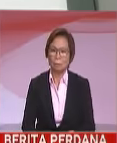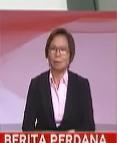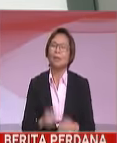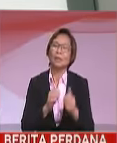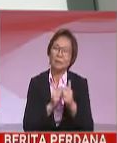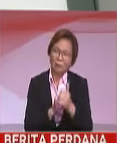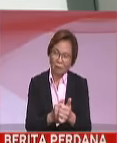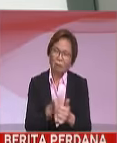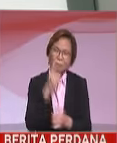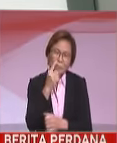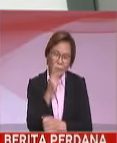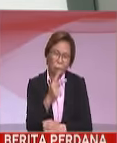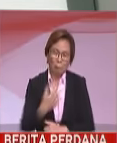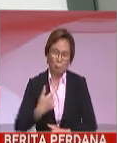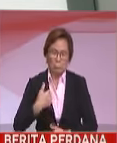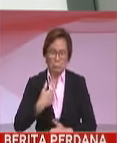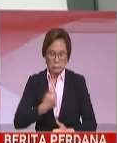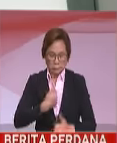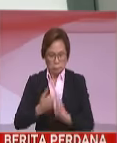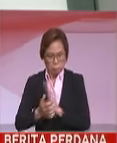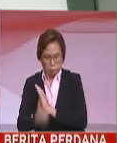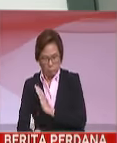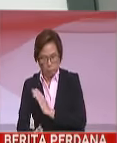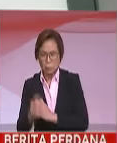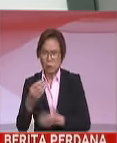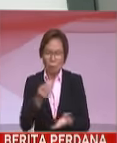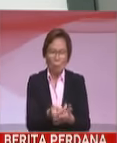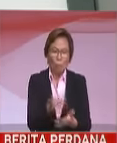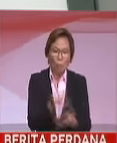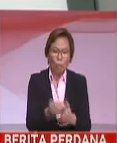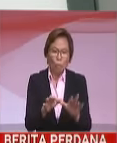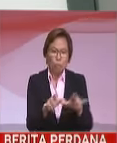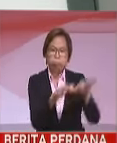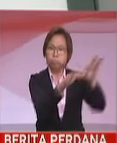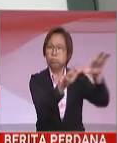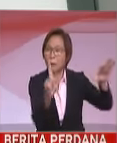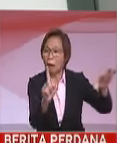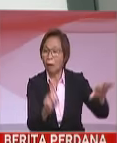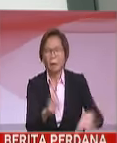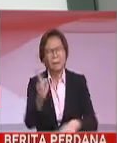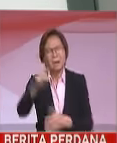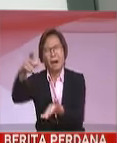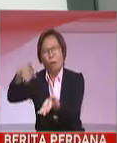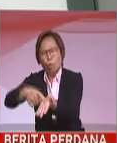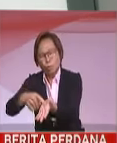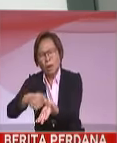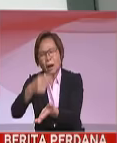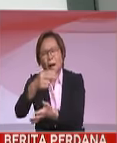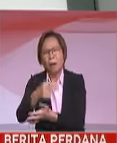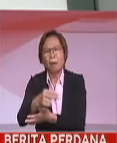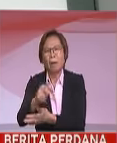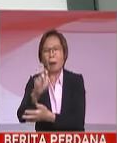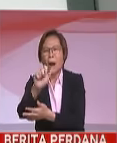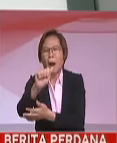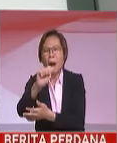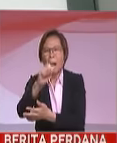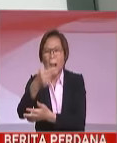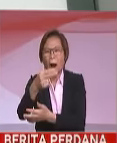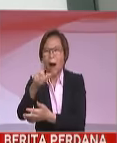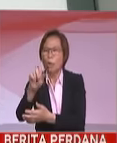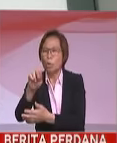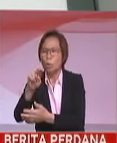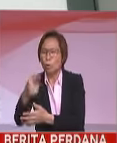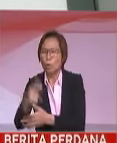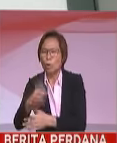kemampuan diri sendiri, jangan membazir wang tersebut. Jangan berhutang alung untuk menambah